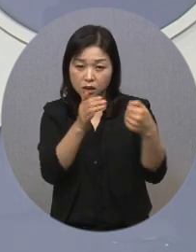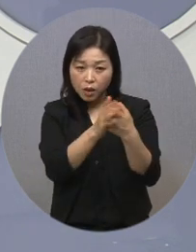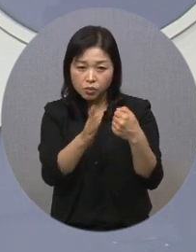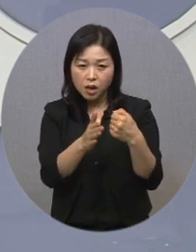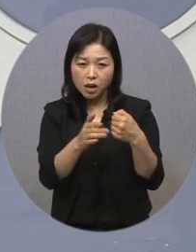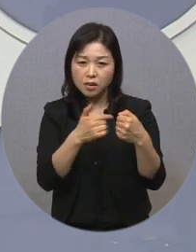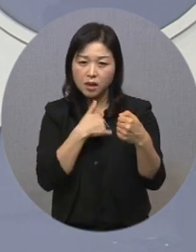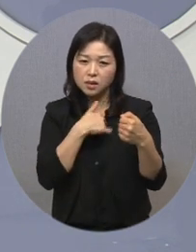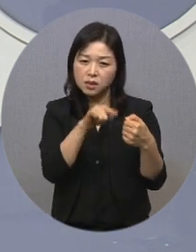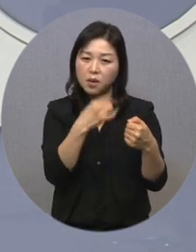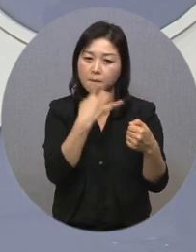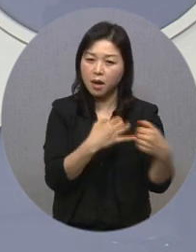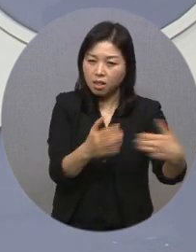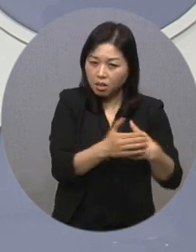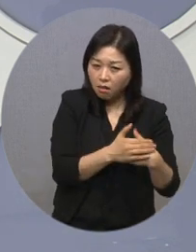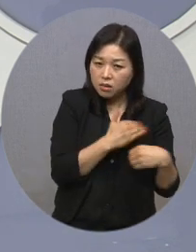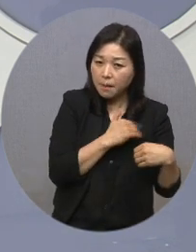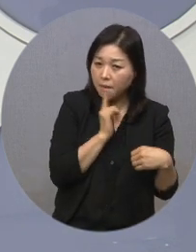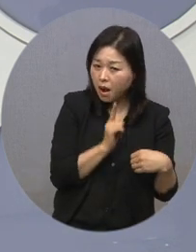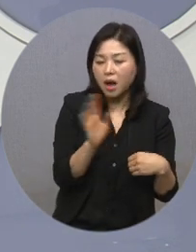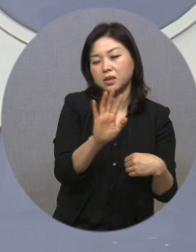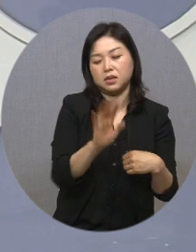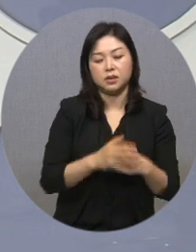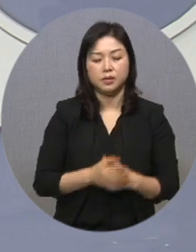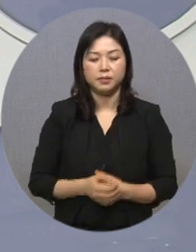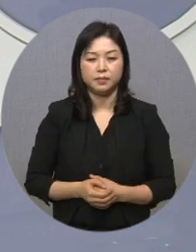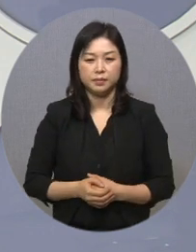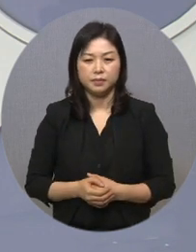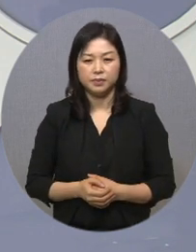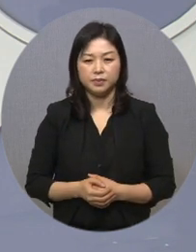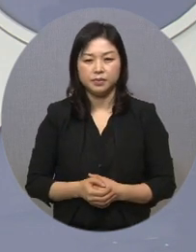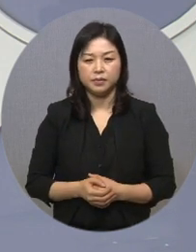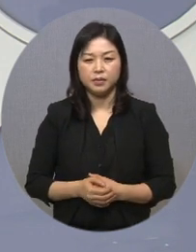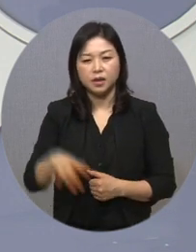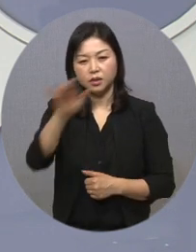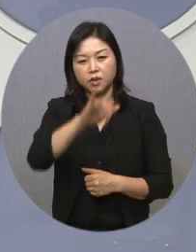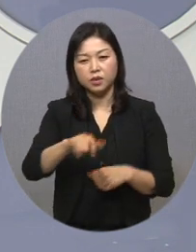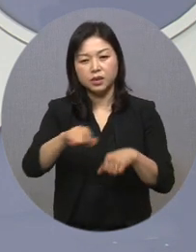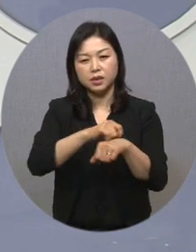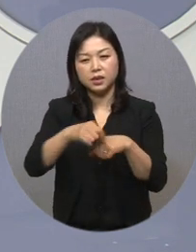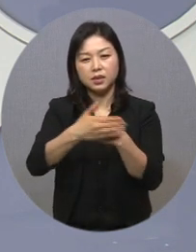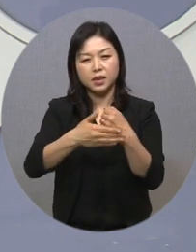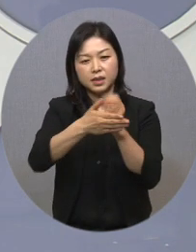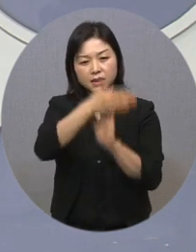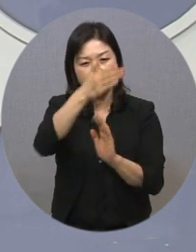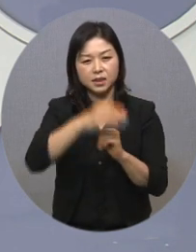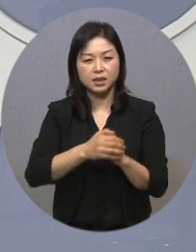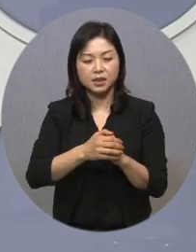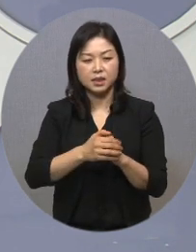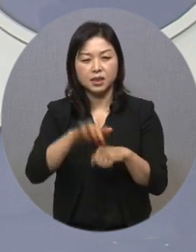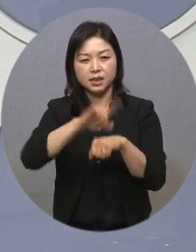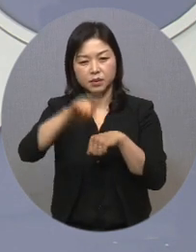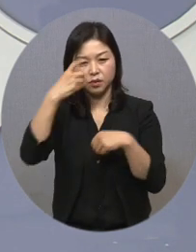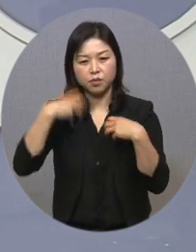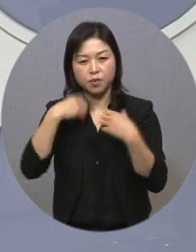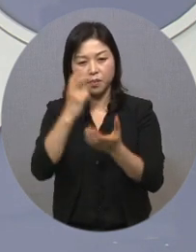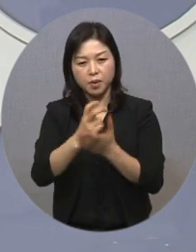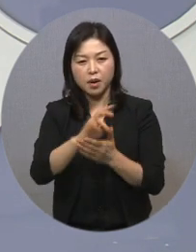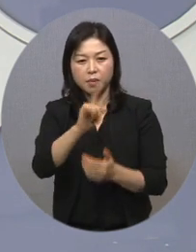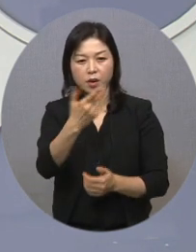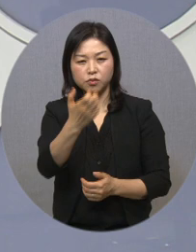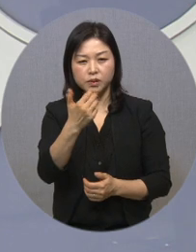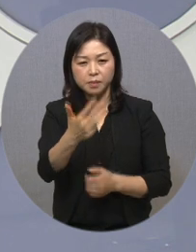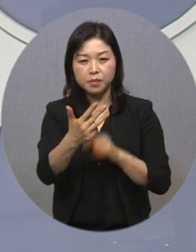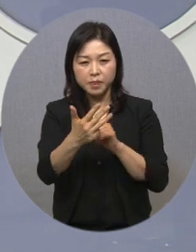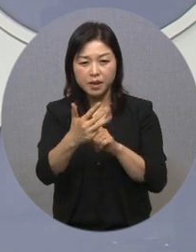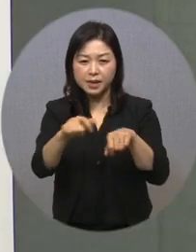이것뿐이 없는 거다라고 이야기하는 것이 아닌 전국 특례시는 지방자치법 198조의 특례 사항으로